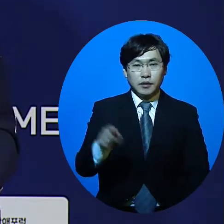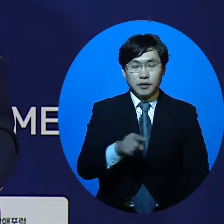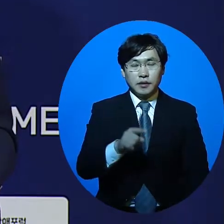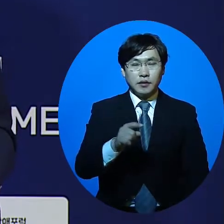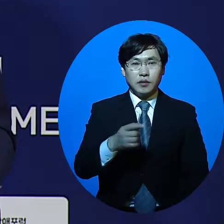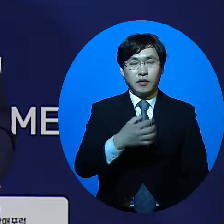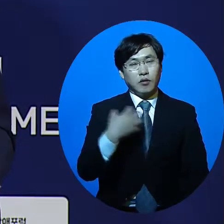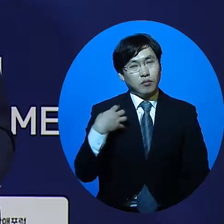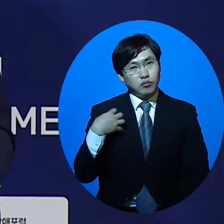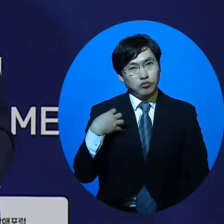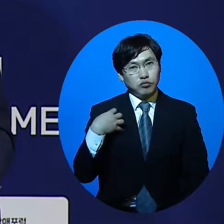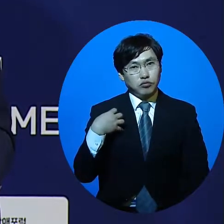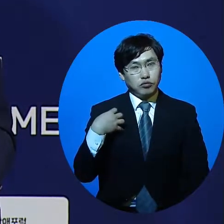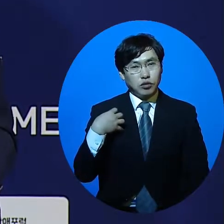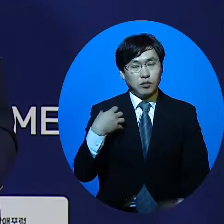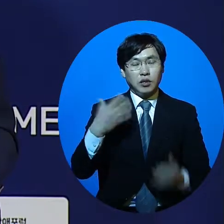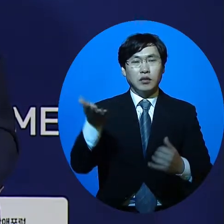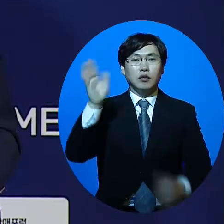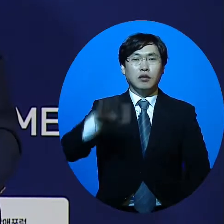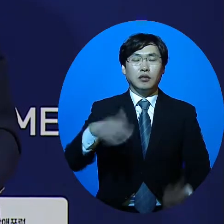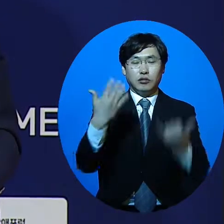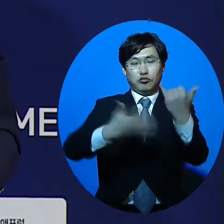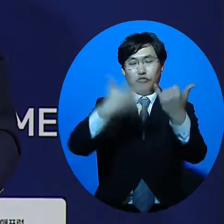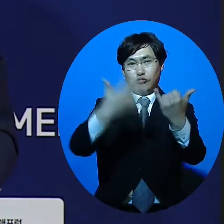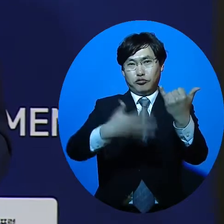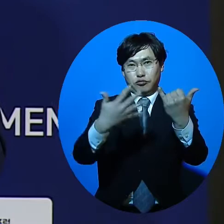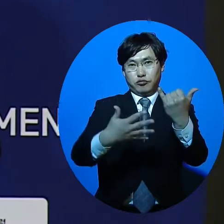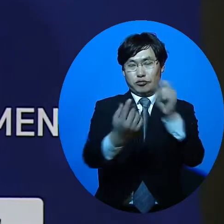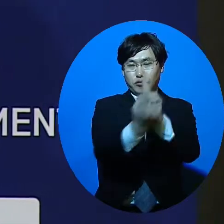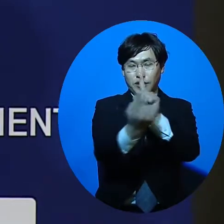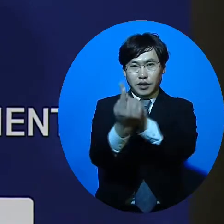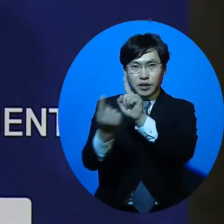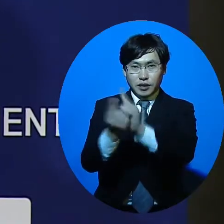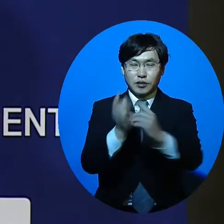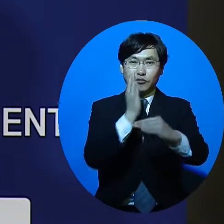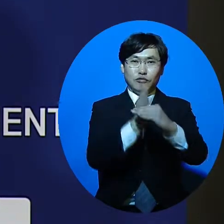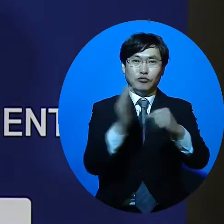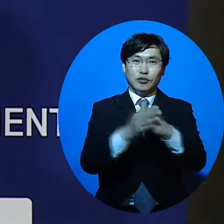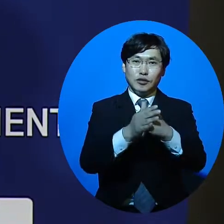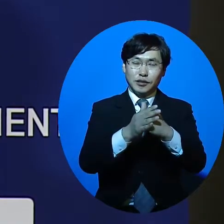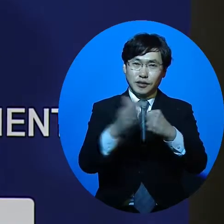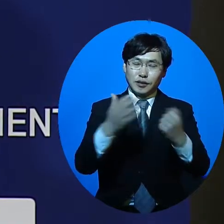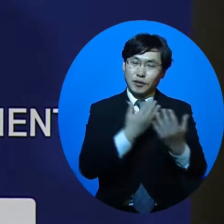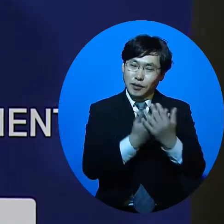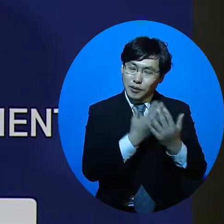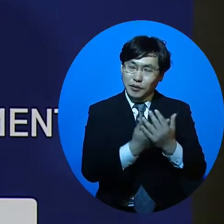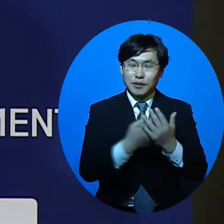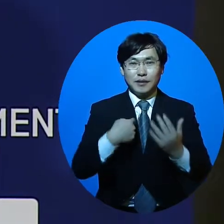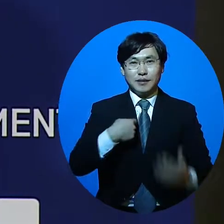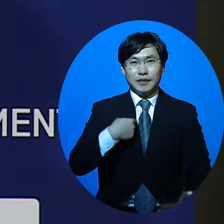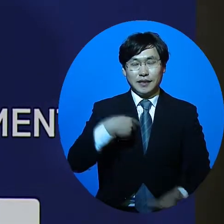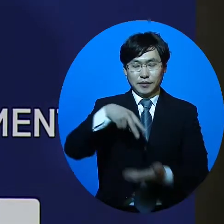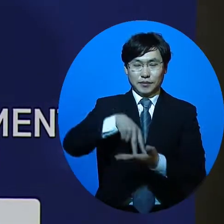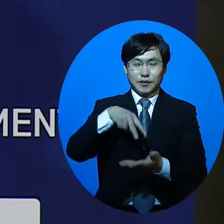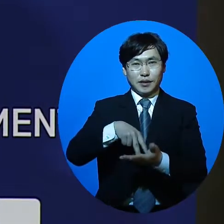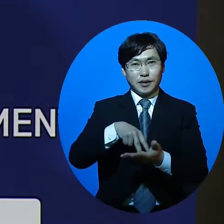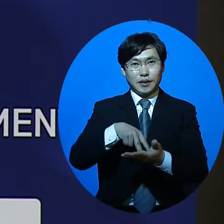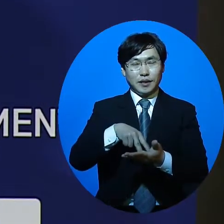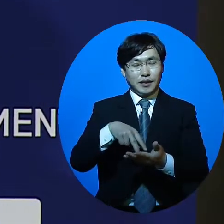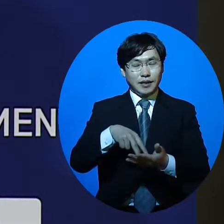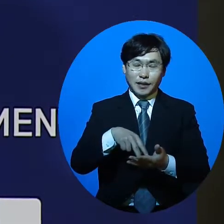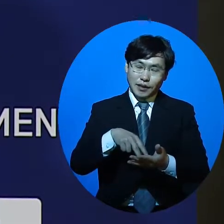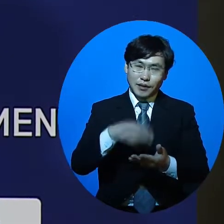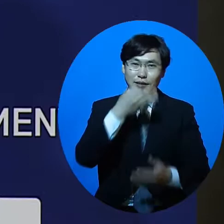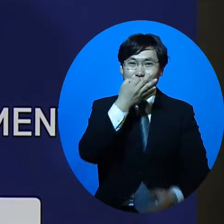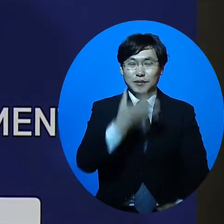알았는데 이게 또 유튜브 생중계다 보니까 이 유튜브 이 특성상 이게 계속 남는 거고 이게 또 그래서 특별히